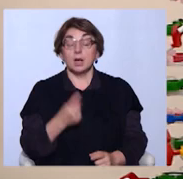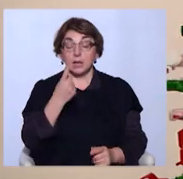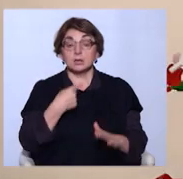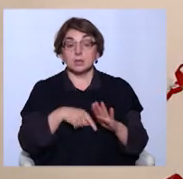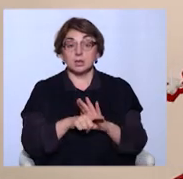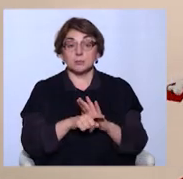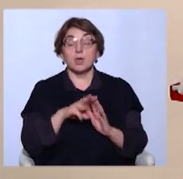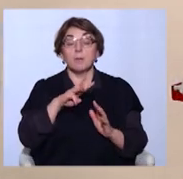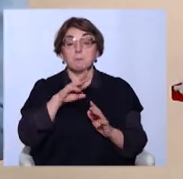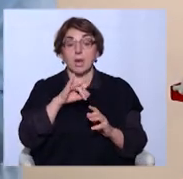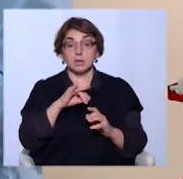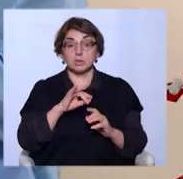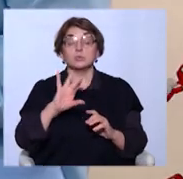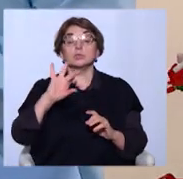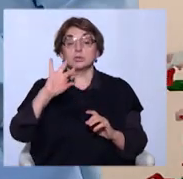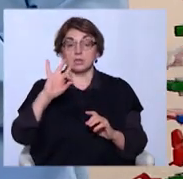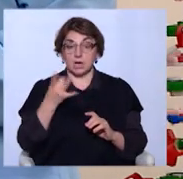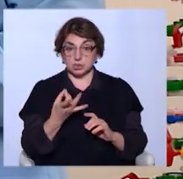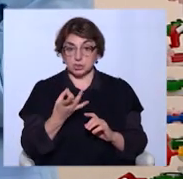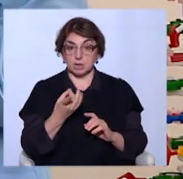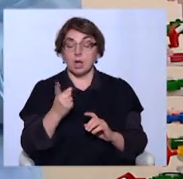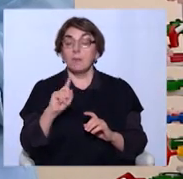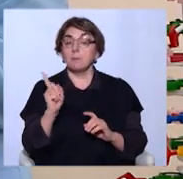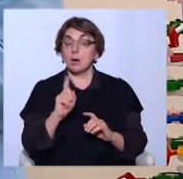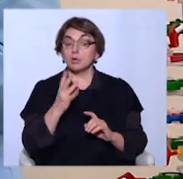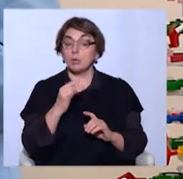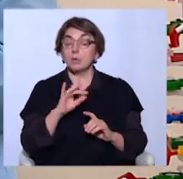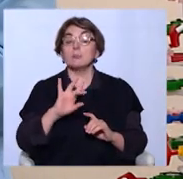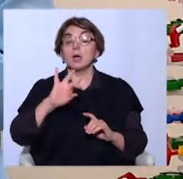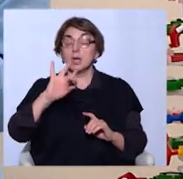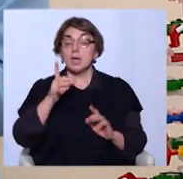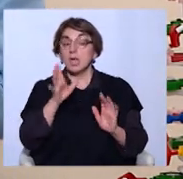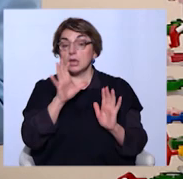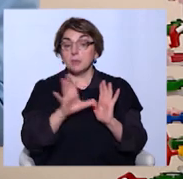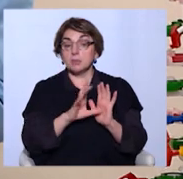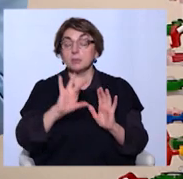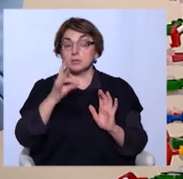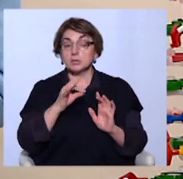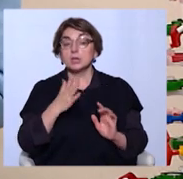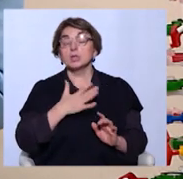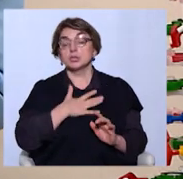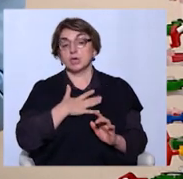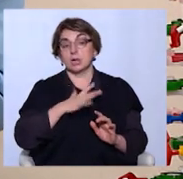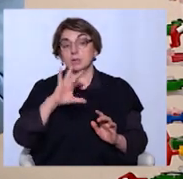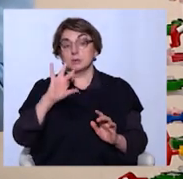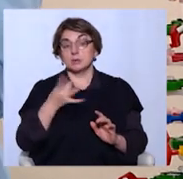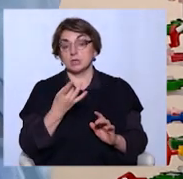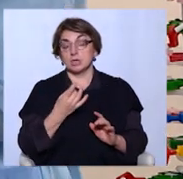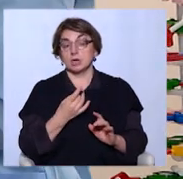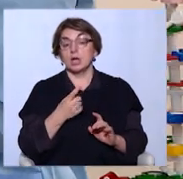ანუ გამოდის, რომ მაგნიუმი დაიჟანგა, მაგრამ რომელმა ელემენტმა დაჟანგა მაგნიუმი? ეს დაჟანგა